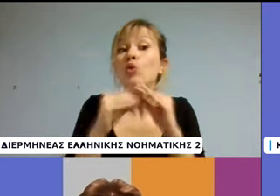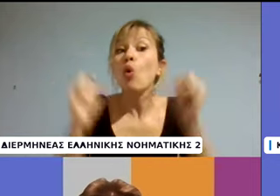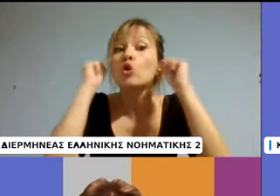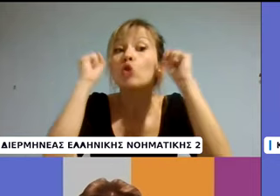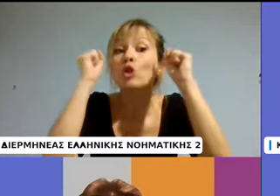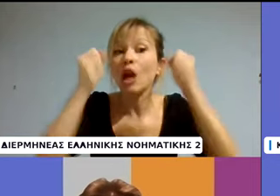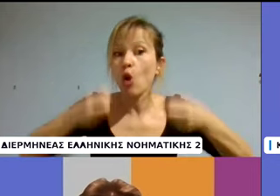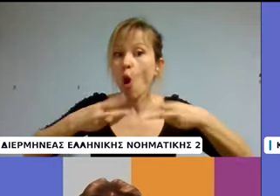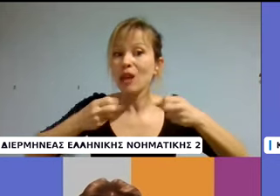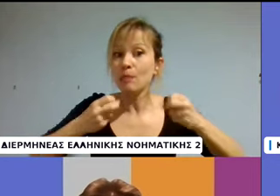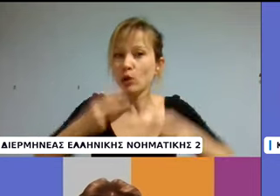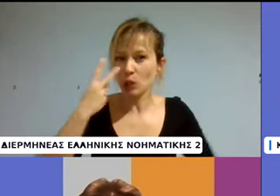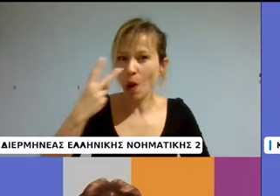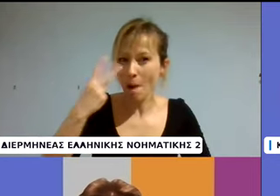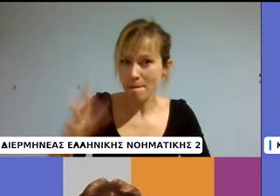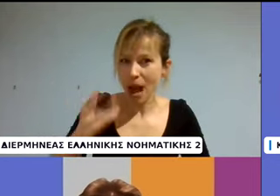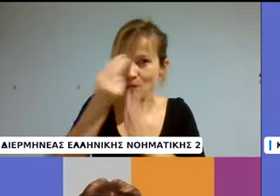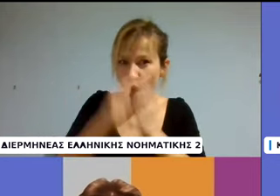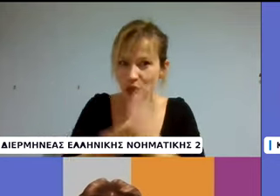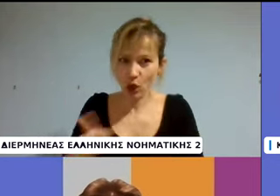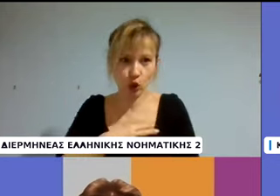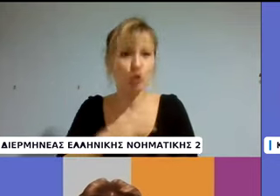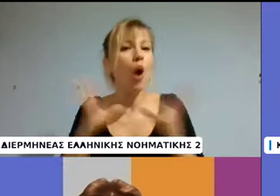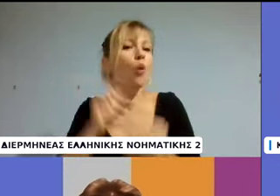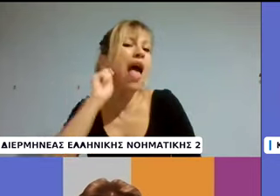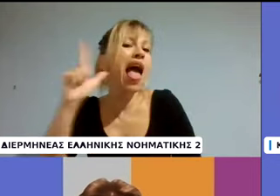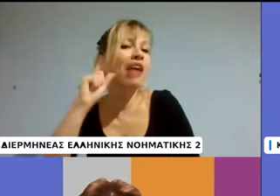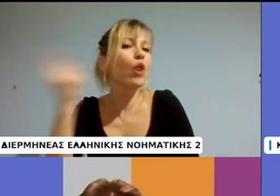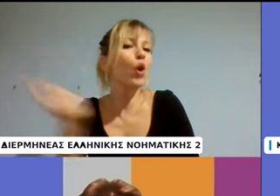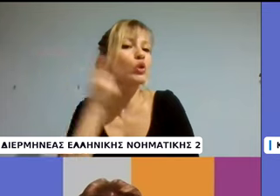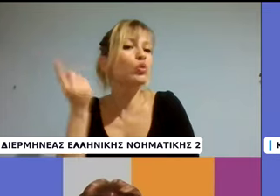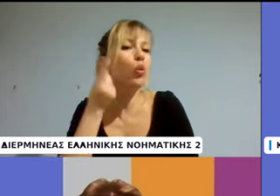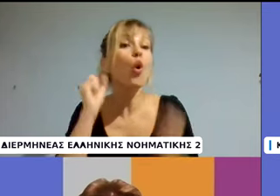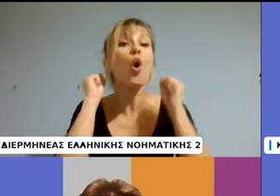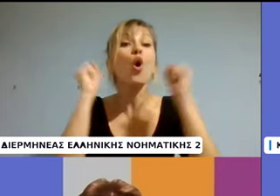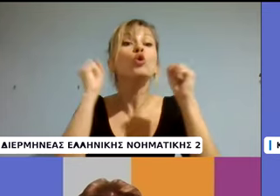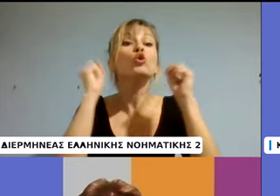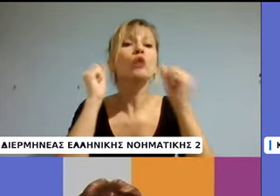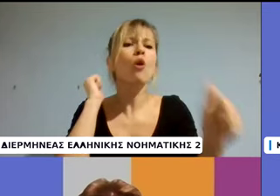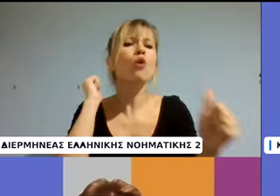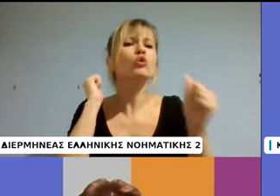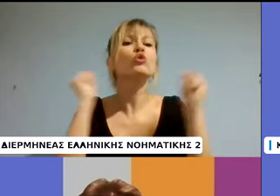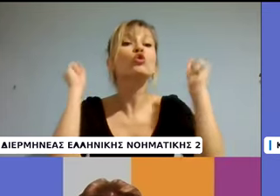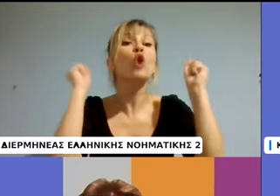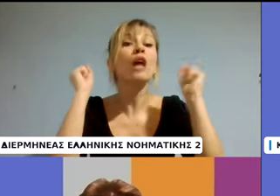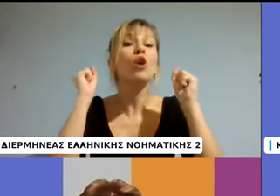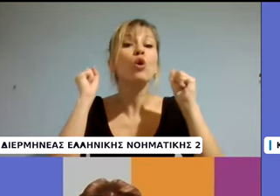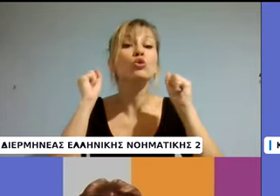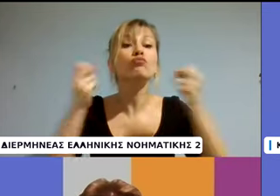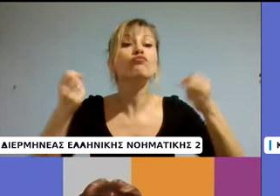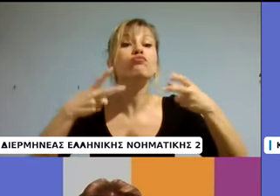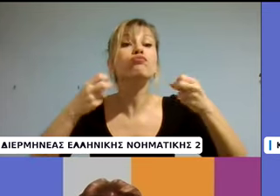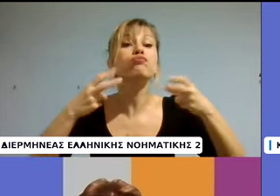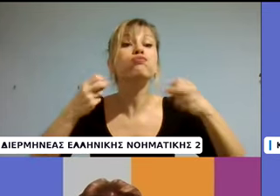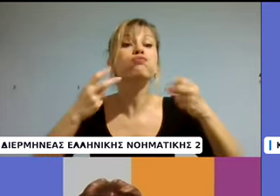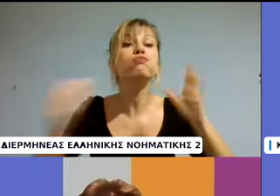που μπορεί να έχει δει σε διάφορες εκδηλώσεις που κάνουμε εμείς, ο ζωντανός υποτιτλισμός δεν έχει συμπεριληφθεί